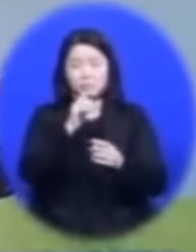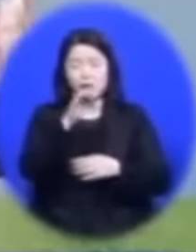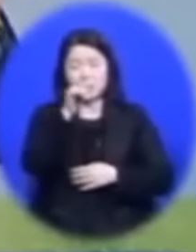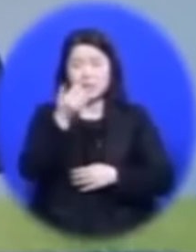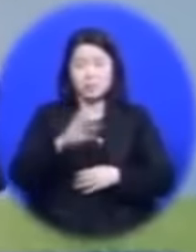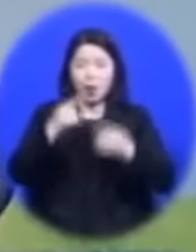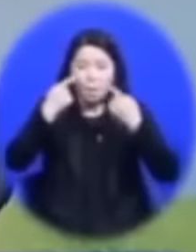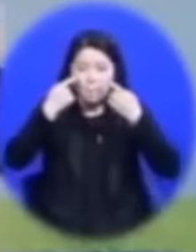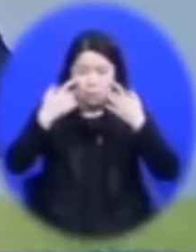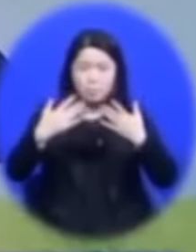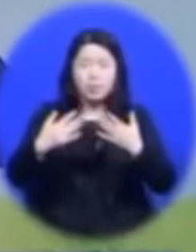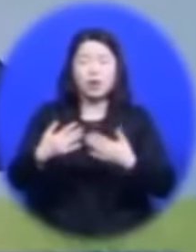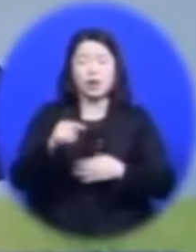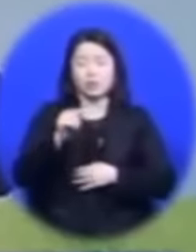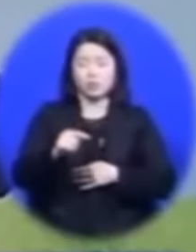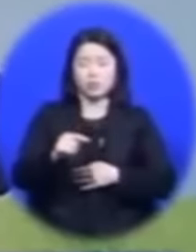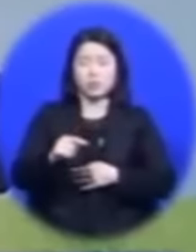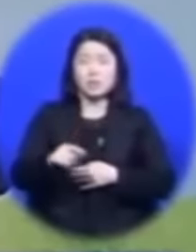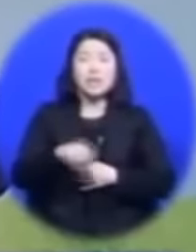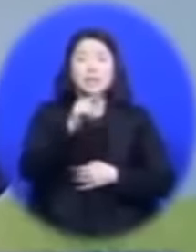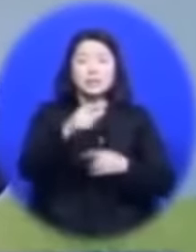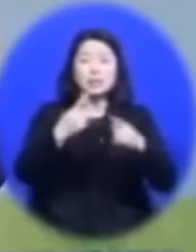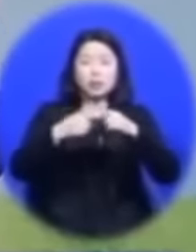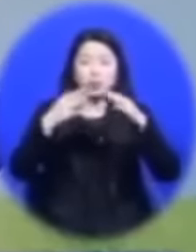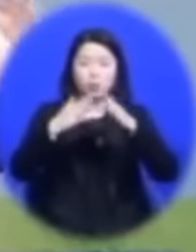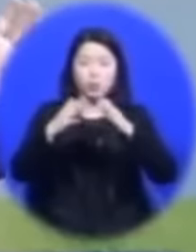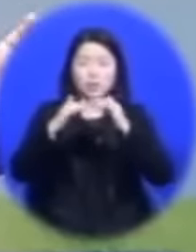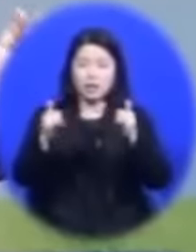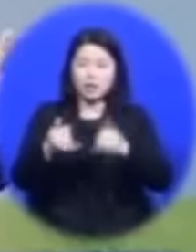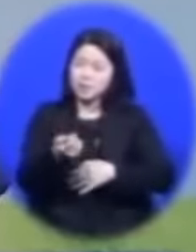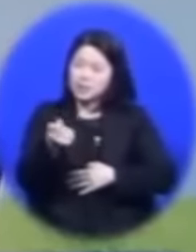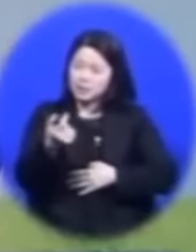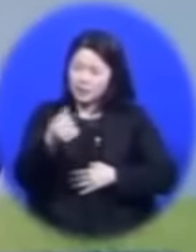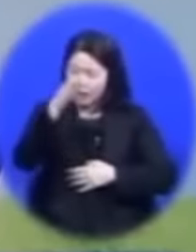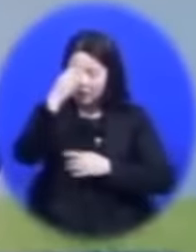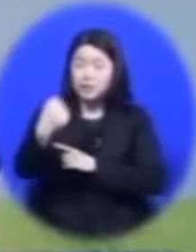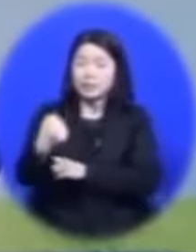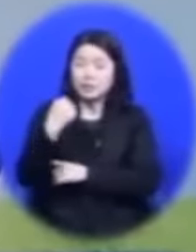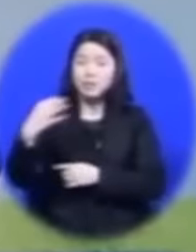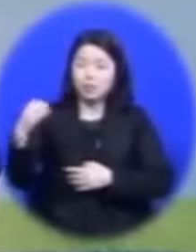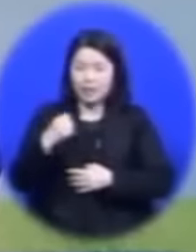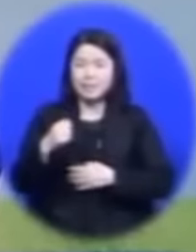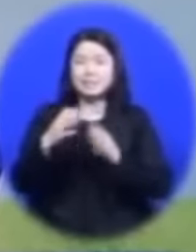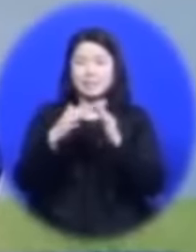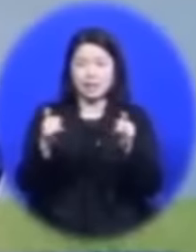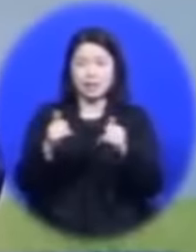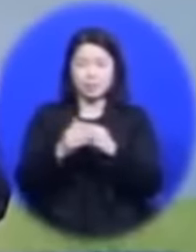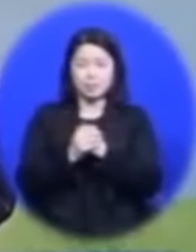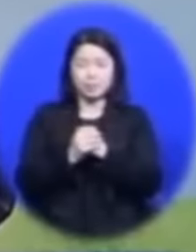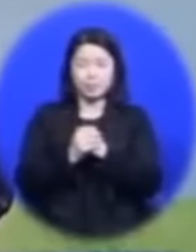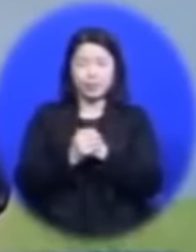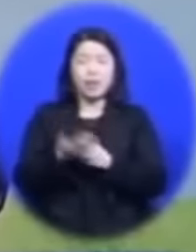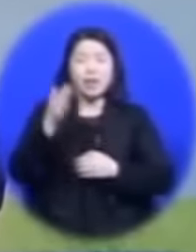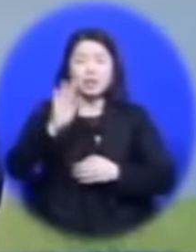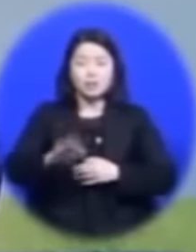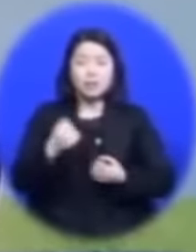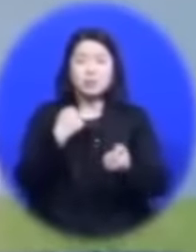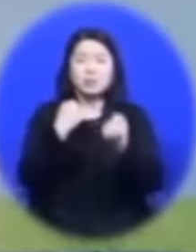것은 빌라델비아 교회 교인들은 아주 작은 능력을 가진 교인들이었습니다.